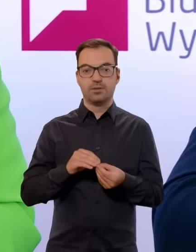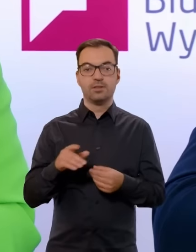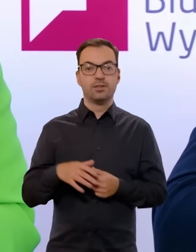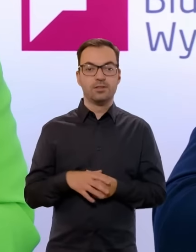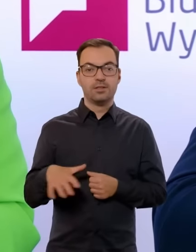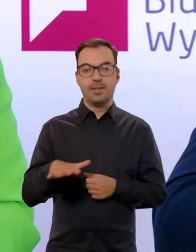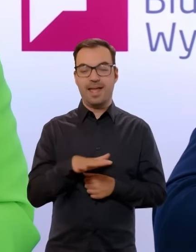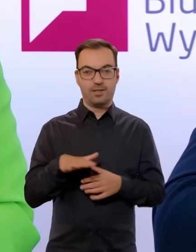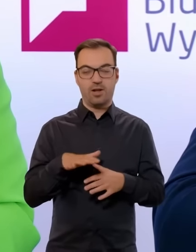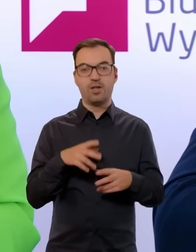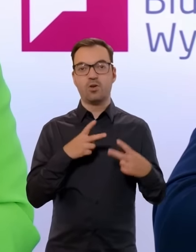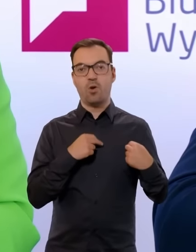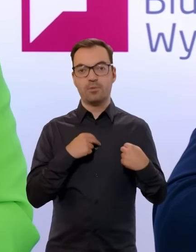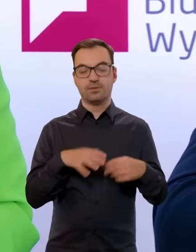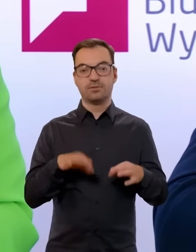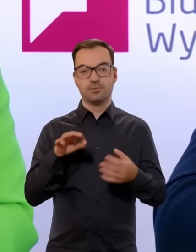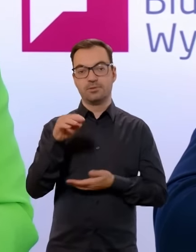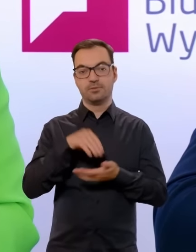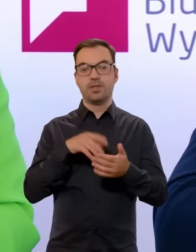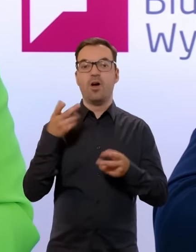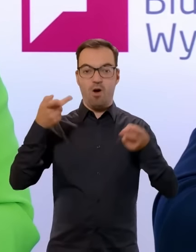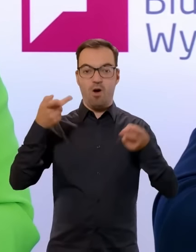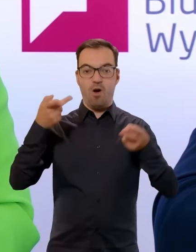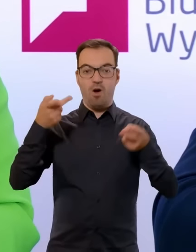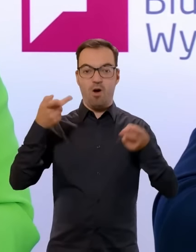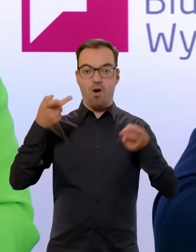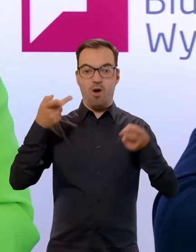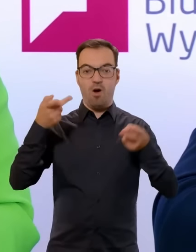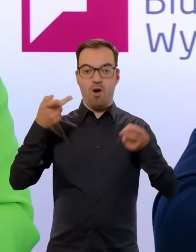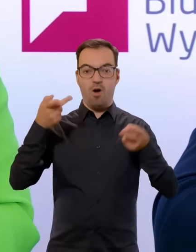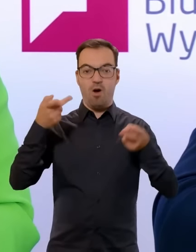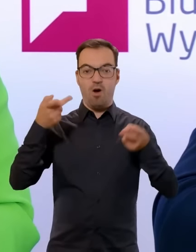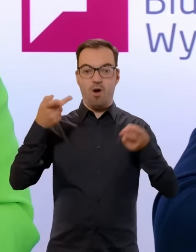Terytorialnych komisji wyborczych będą ostateczne wyniki